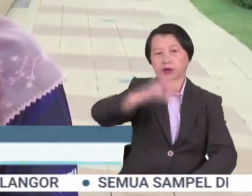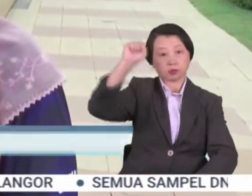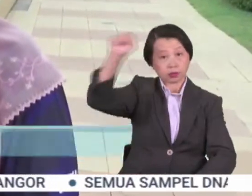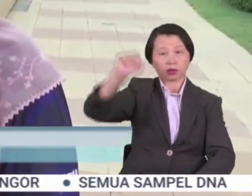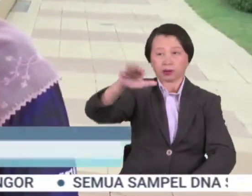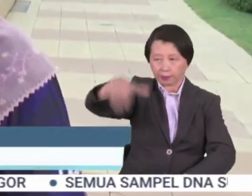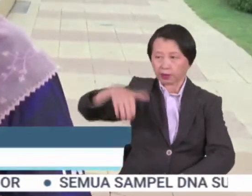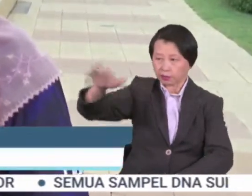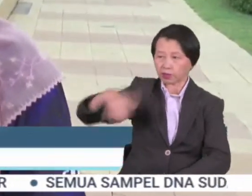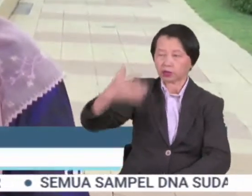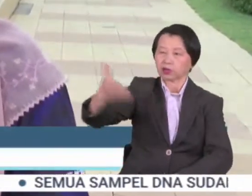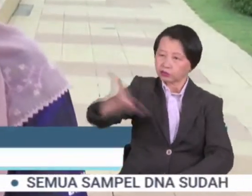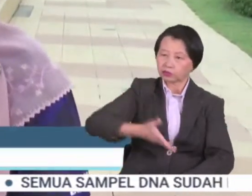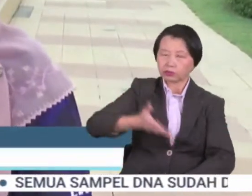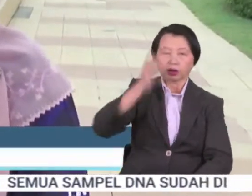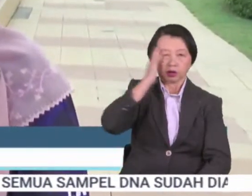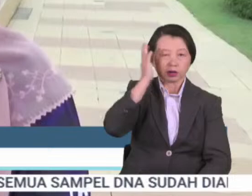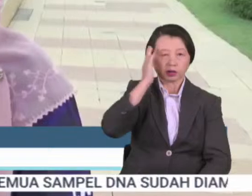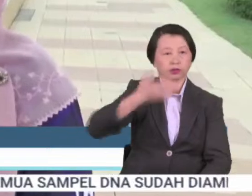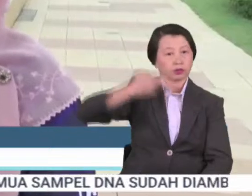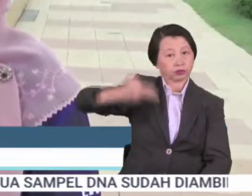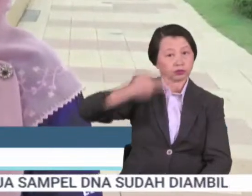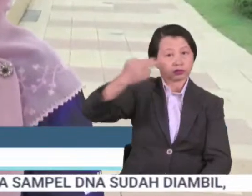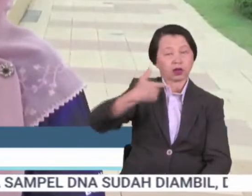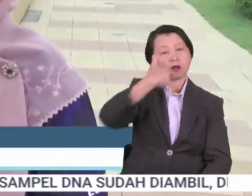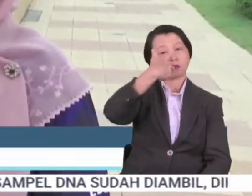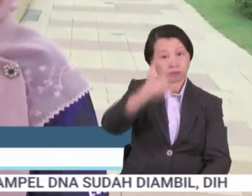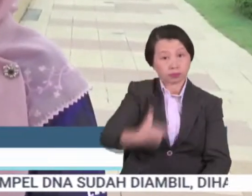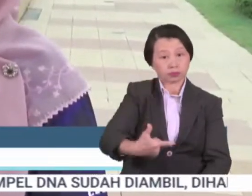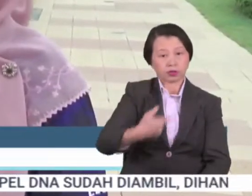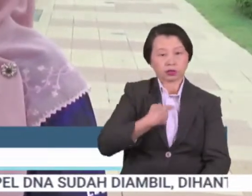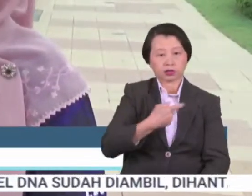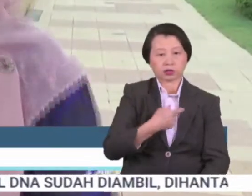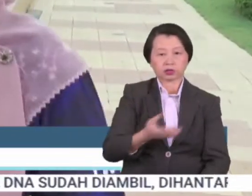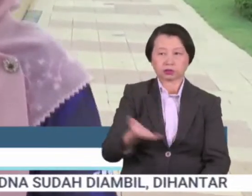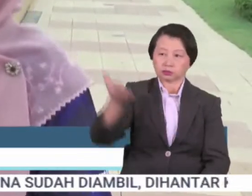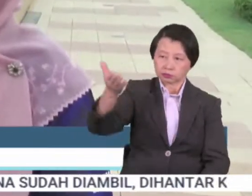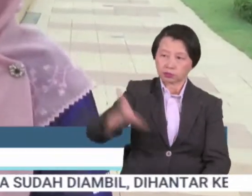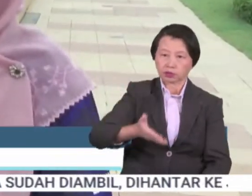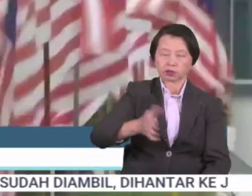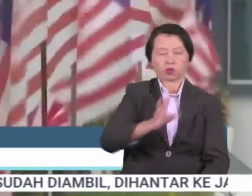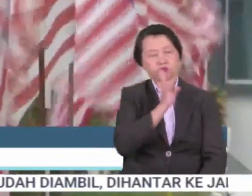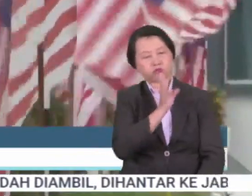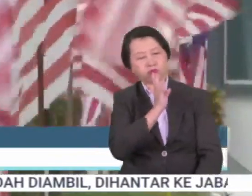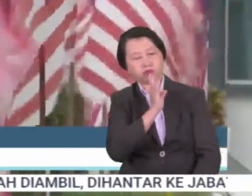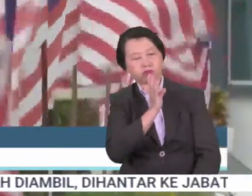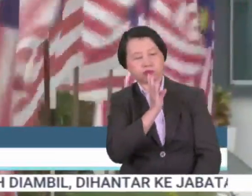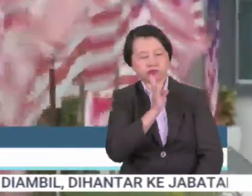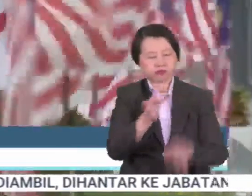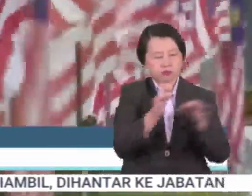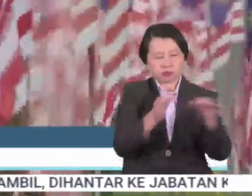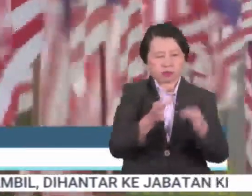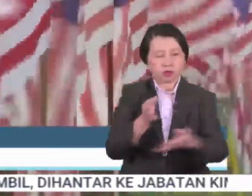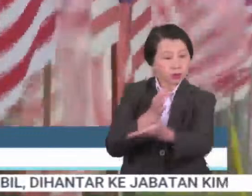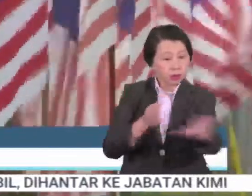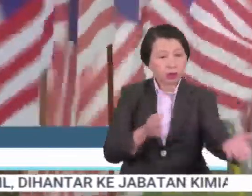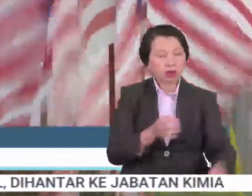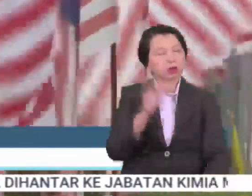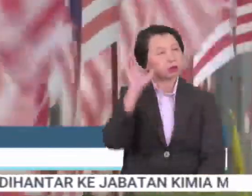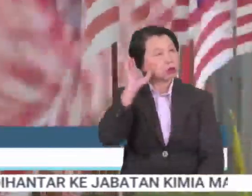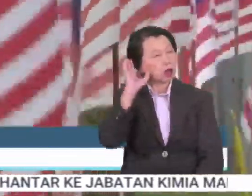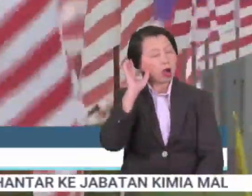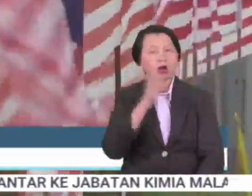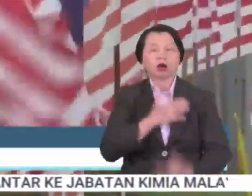kemerdekaan yang mengetahui sejarah-sejarah lama kita bagi Spark sikitlah kepada dia orang supaya dia orang boleh